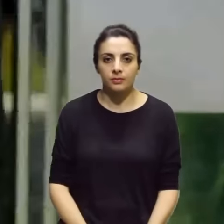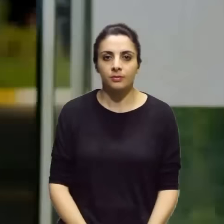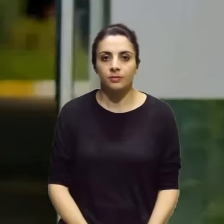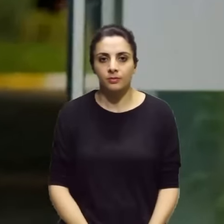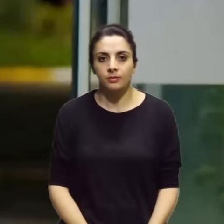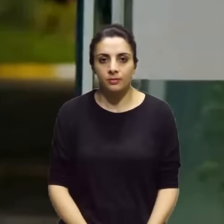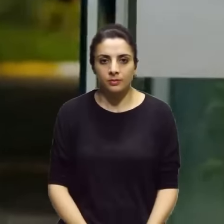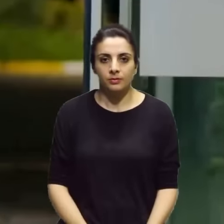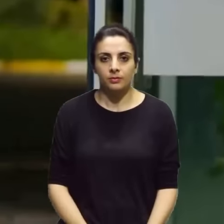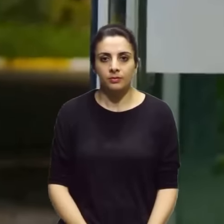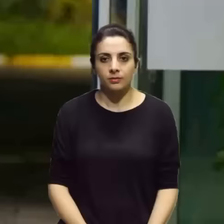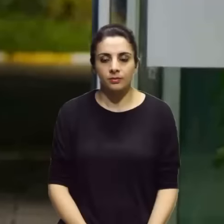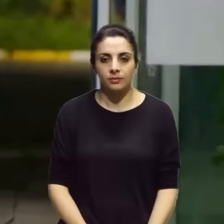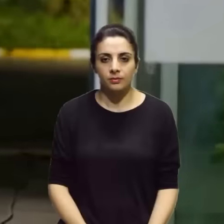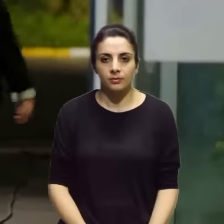Tolga'ya.